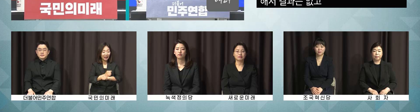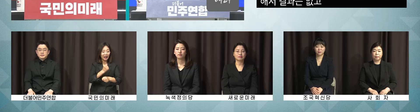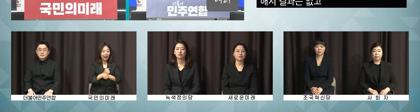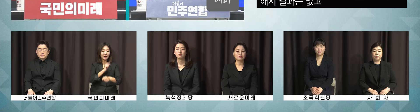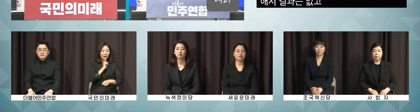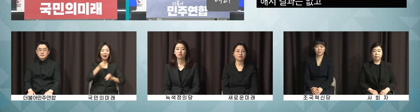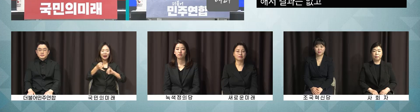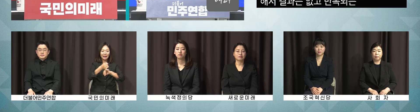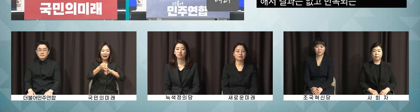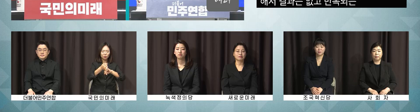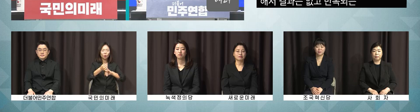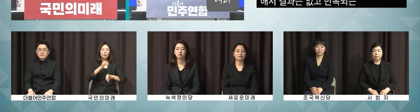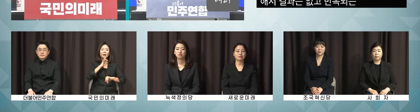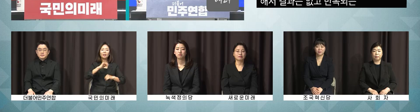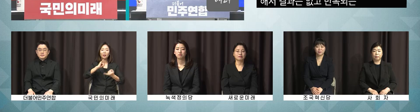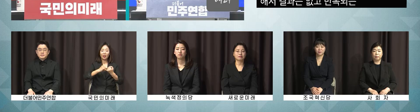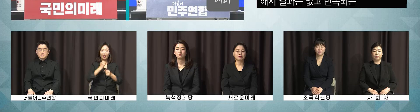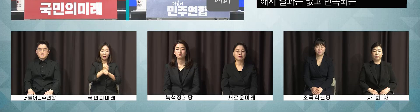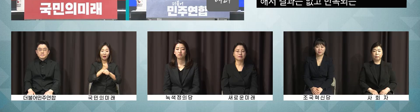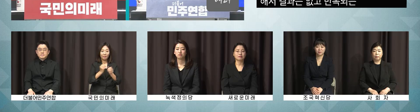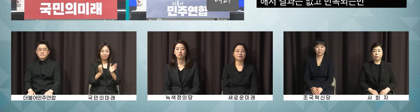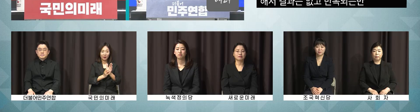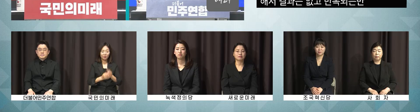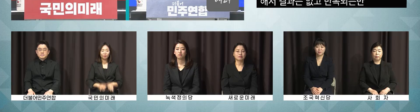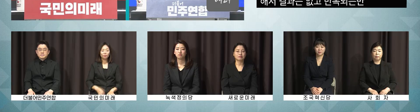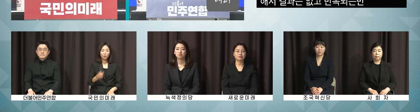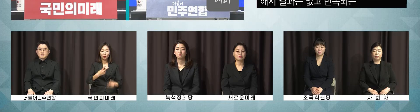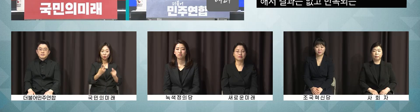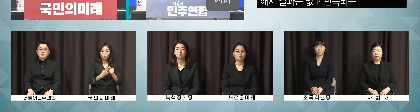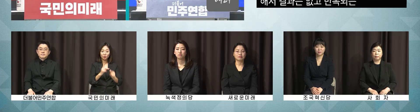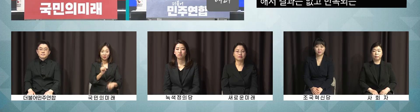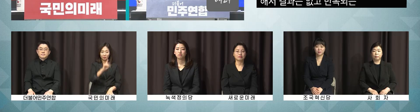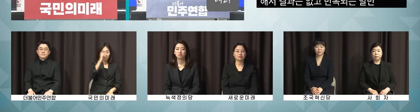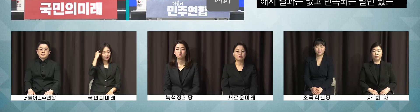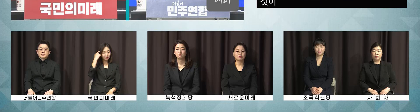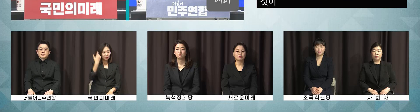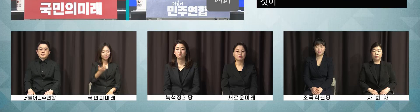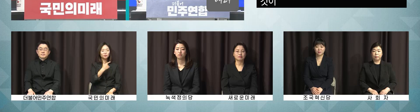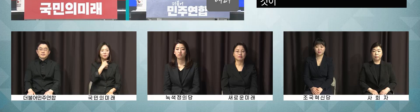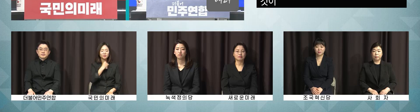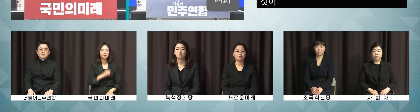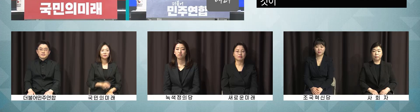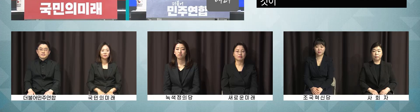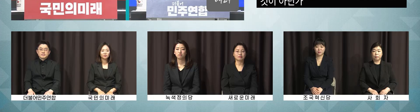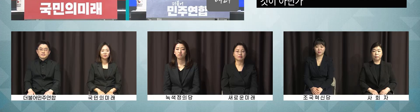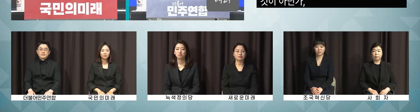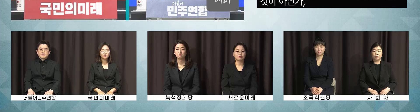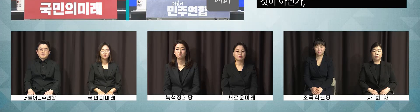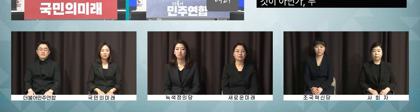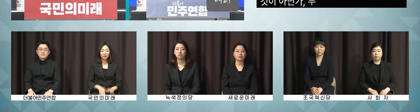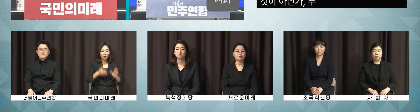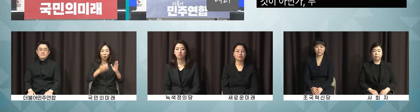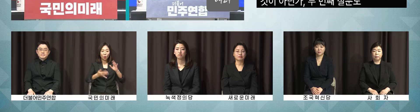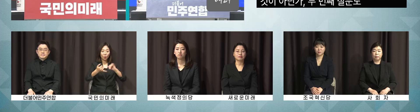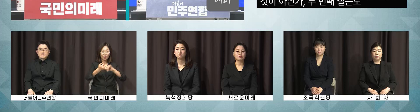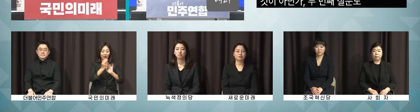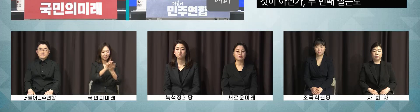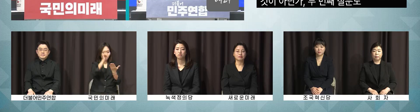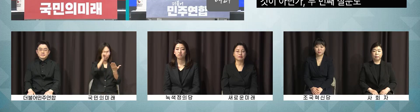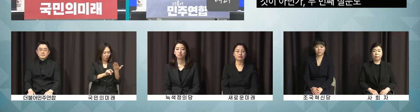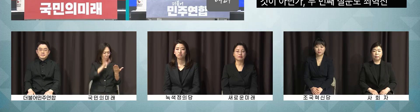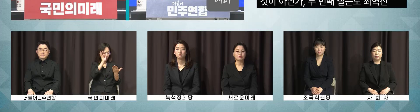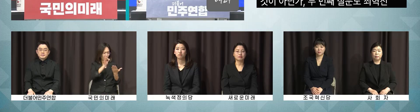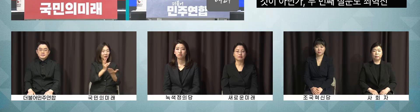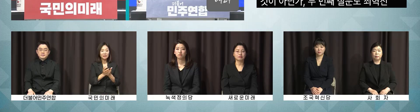것이 아닌가 이런 생각을 하게 되고요. 두 번째 질문 역시 최 후보님께 드리겠습니다. 공약집을 제가 좀